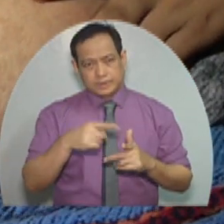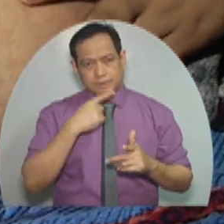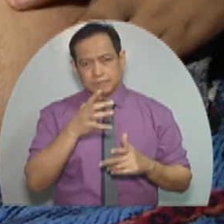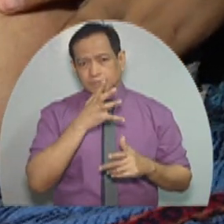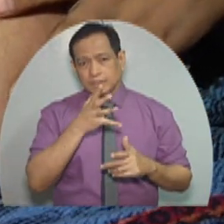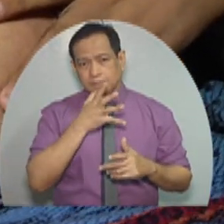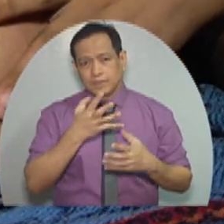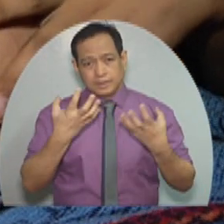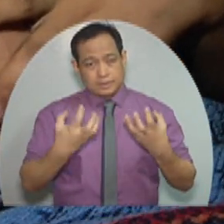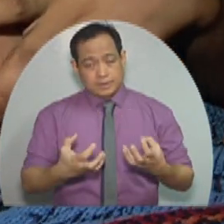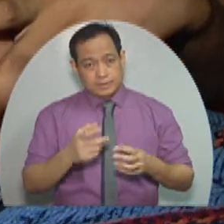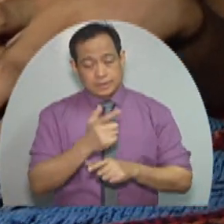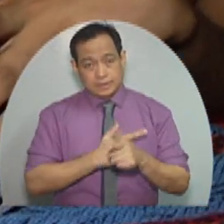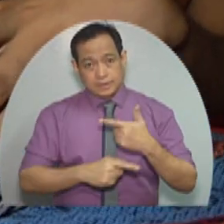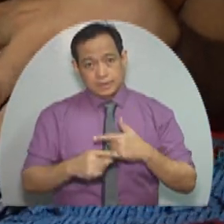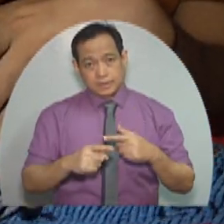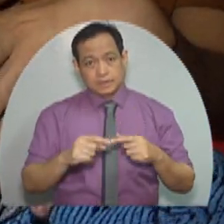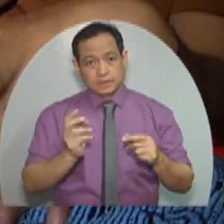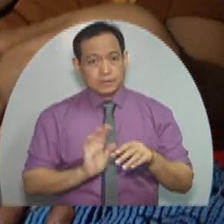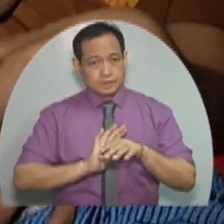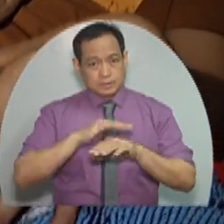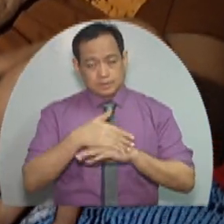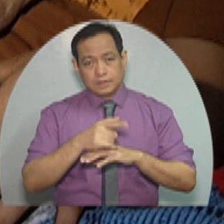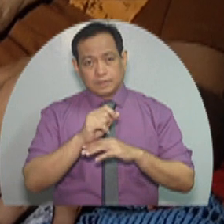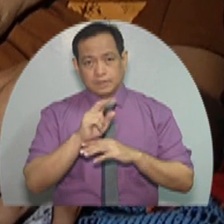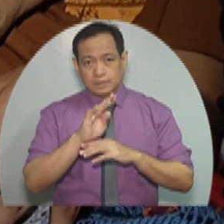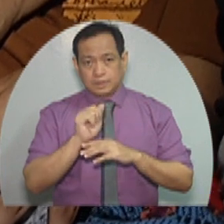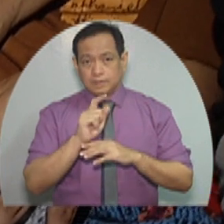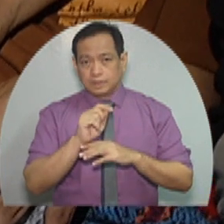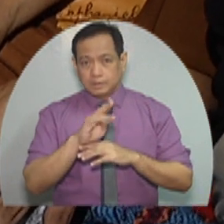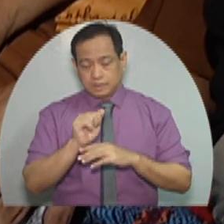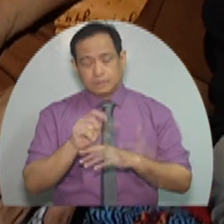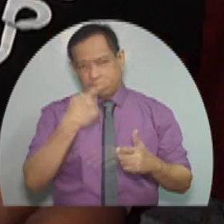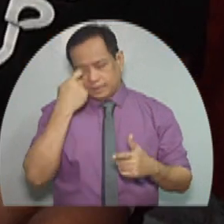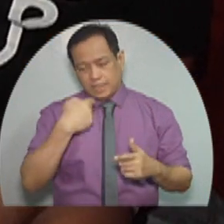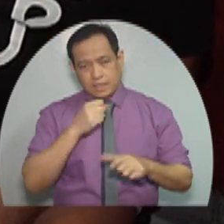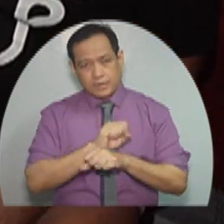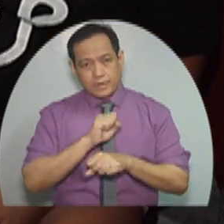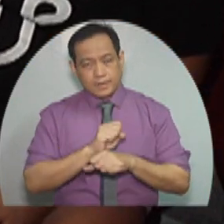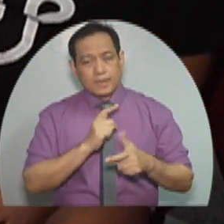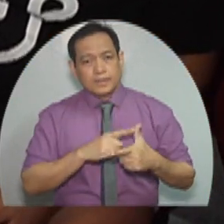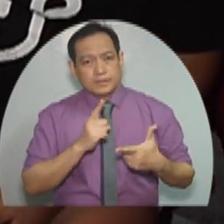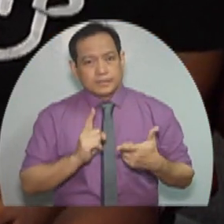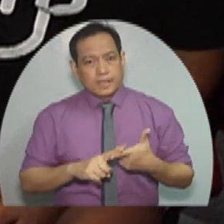namamaga na po yung binti ko. Ko anak, tapalan mo lang ng tuba-tuba daw sa probinsya. Tapos po